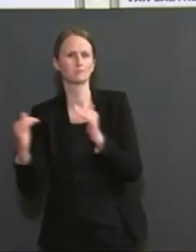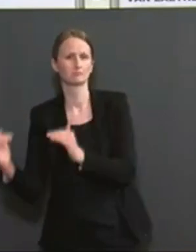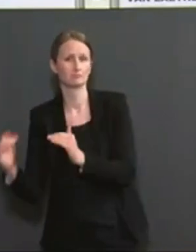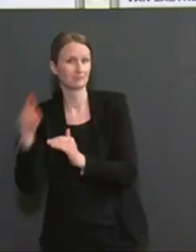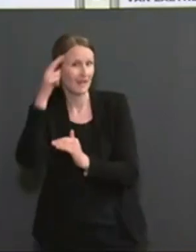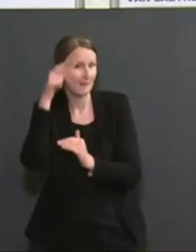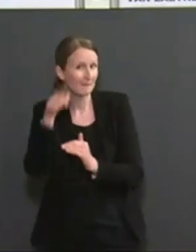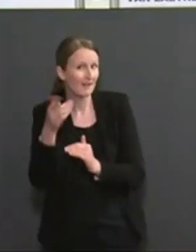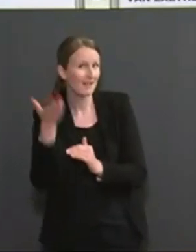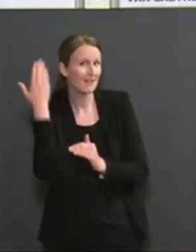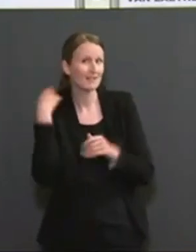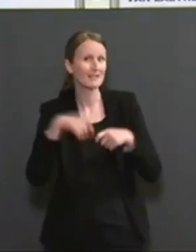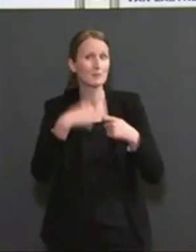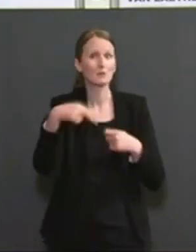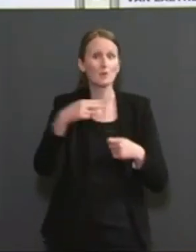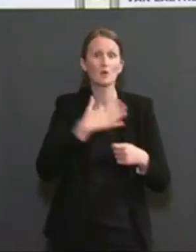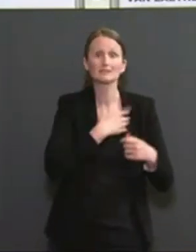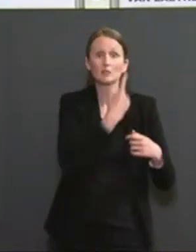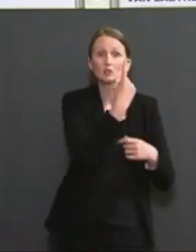les 7 jours.